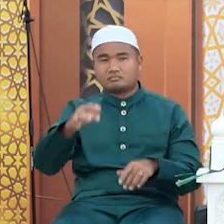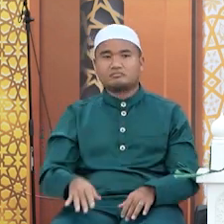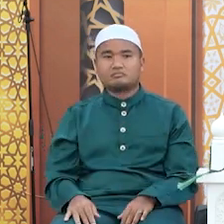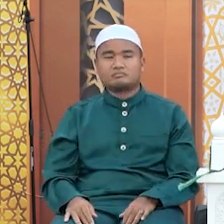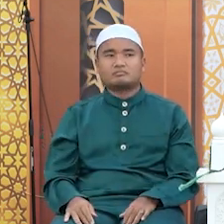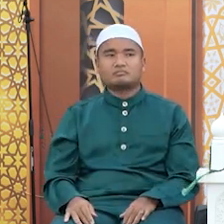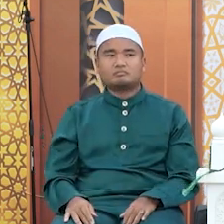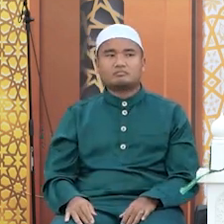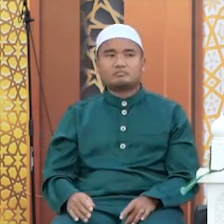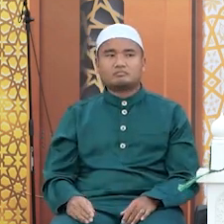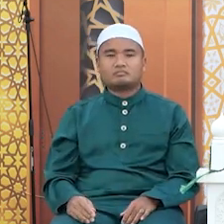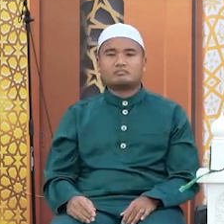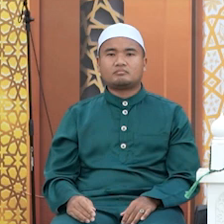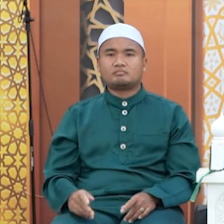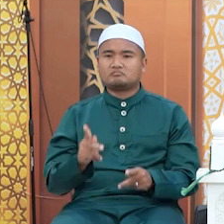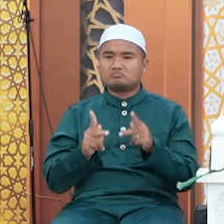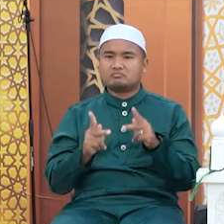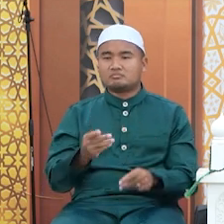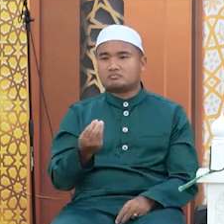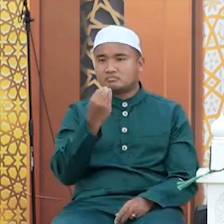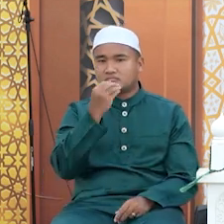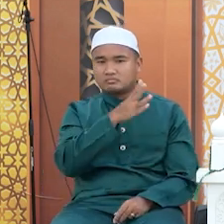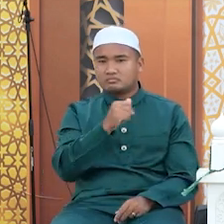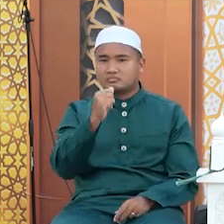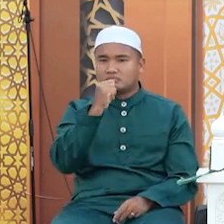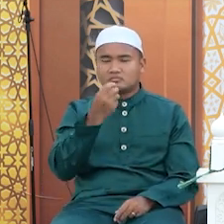dia kata kalau dia makan, dia minum, mutah.